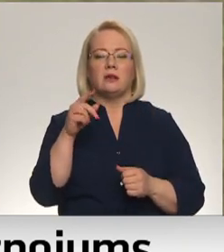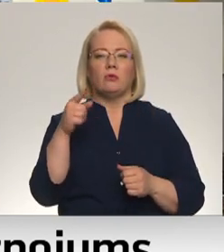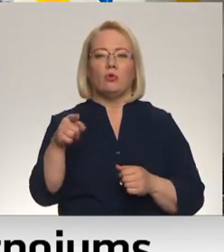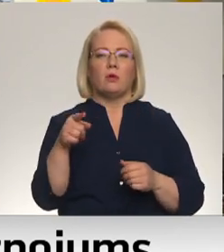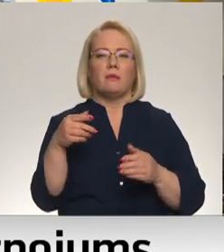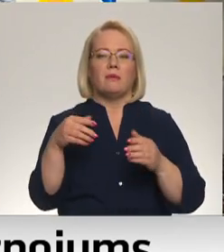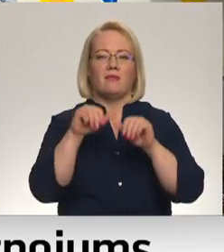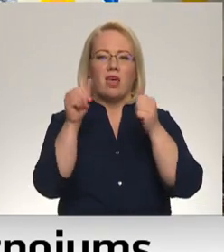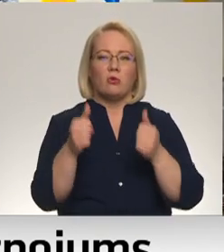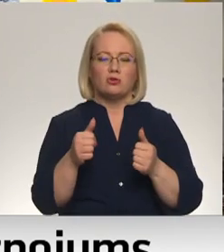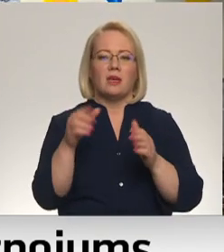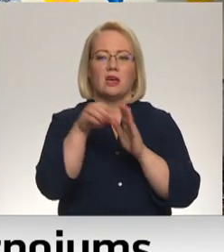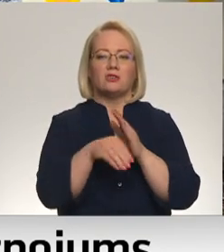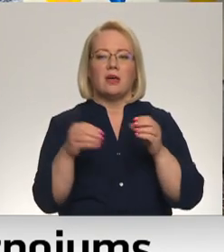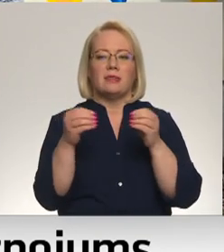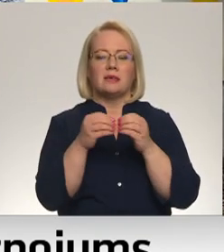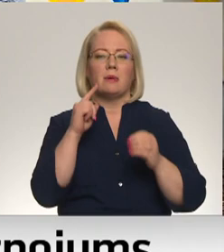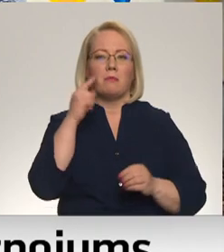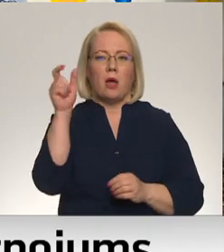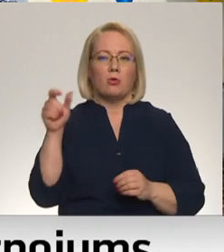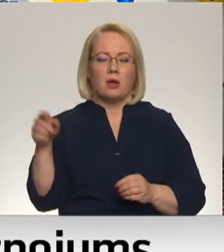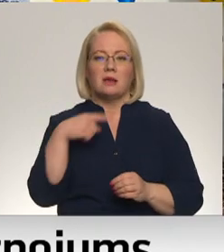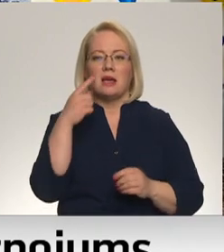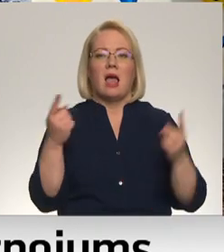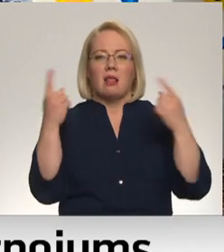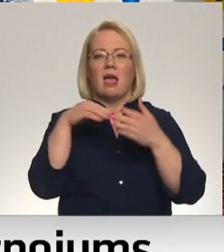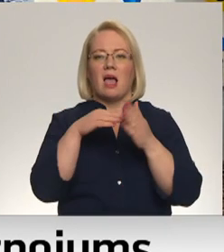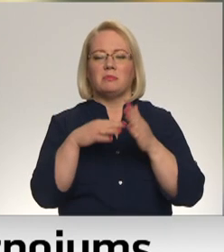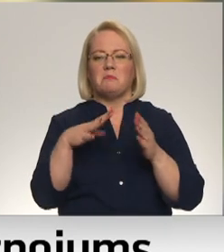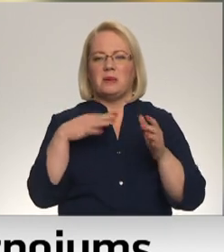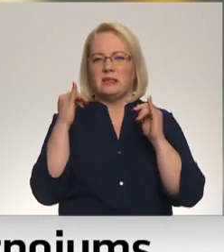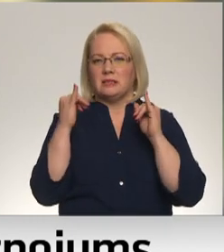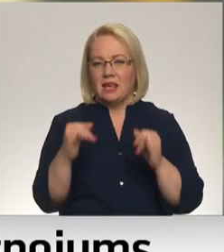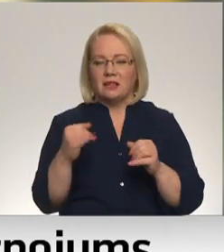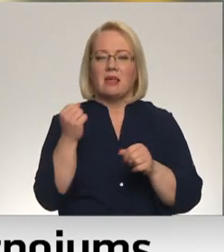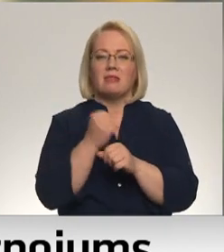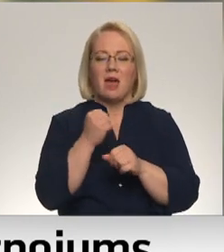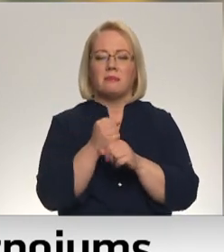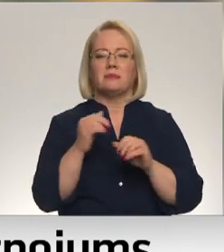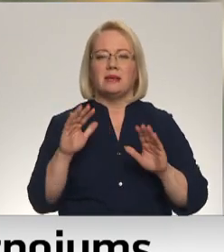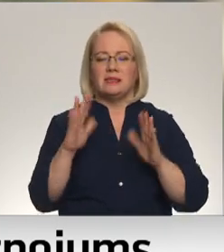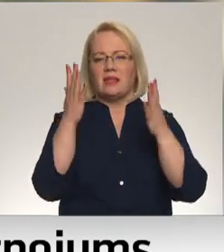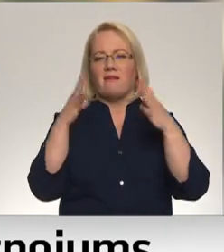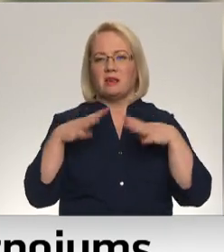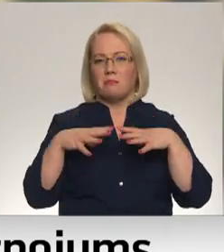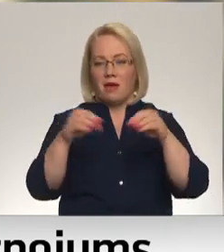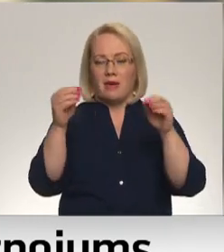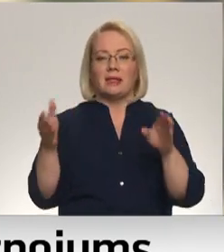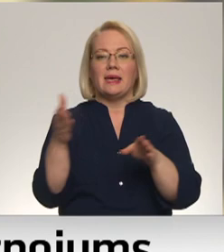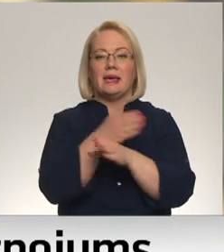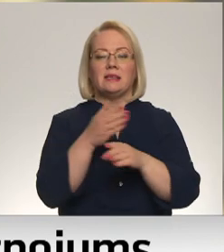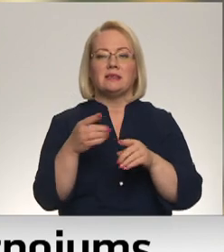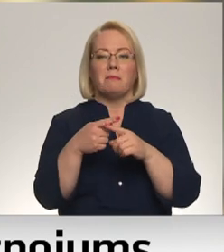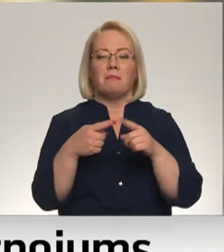vairāk nekā 10 madonieši. Kā stāsta Eva, lai arī laikapstākļi bija nelabvēlīgi. Darbu tomēr izdevies pabeigt. Tiesa īsi pirms